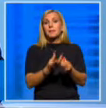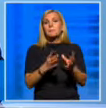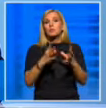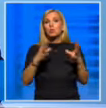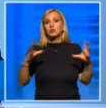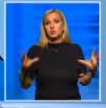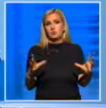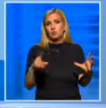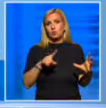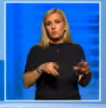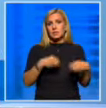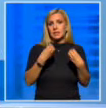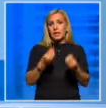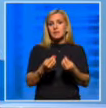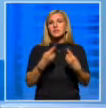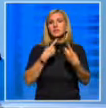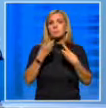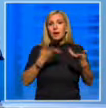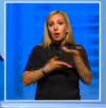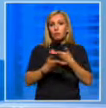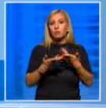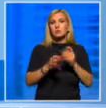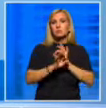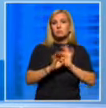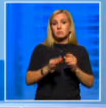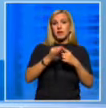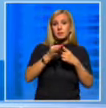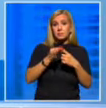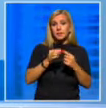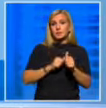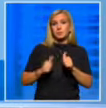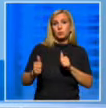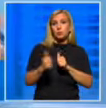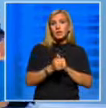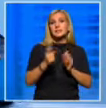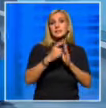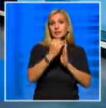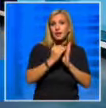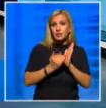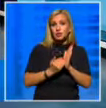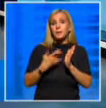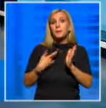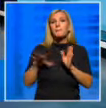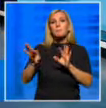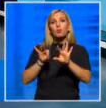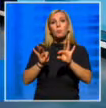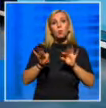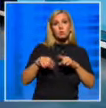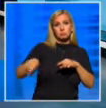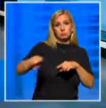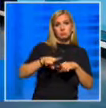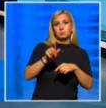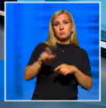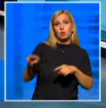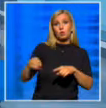Това мнозинство се осигурява с преговори, с ясни принципи, приоритети, задачи и подбор на хора,